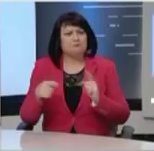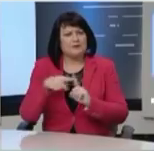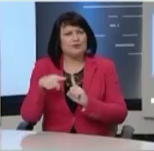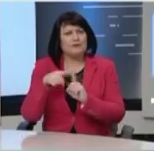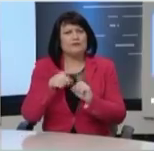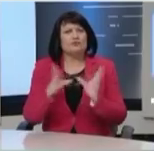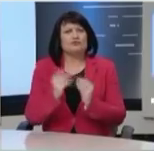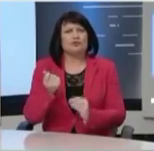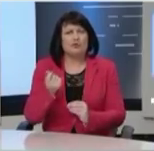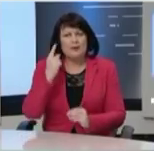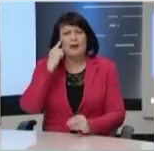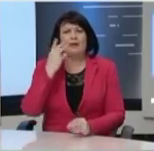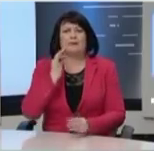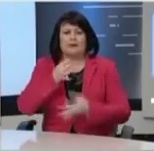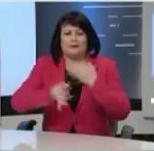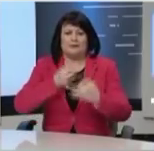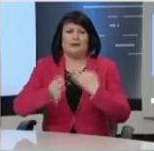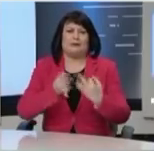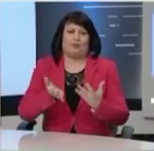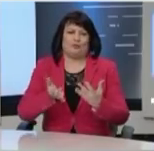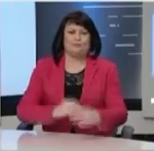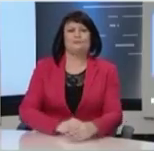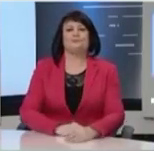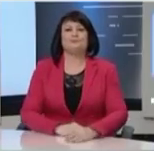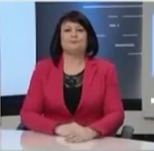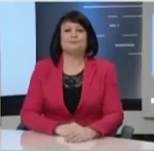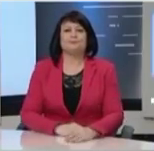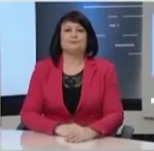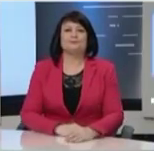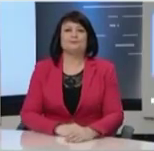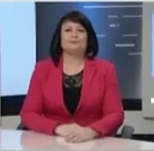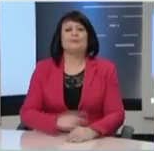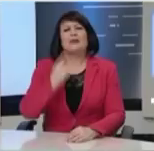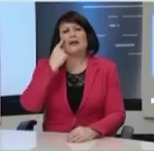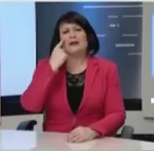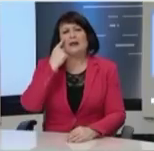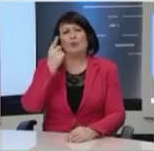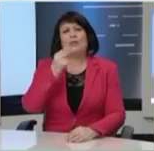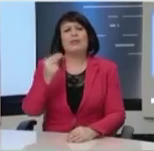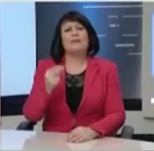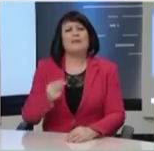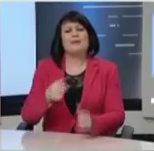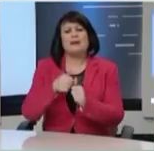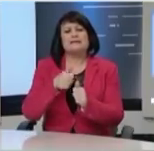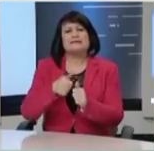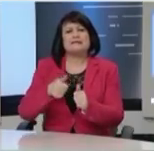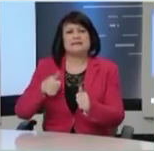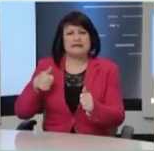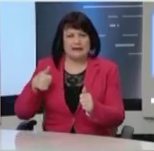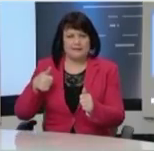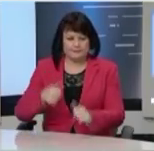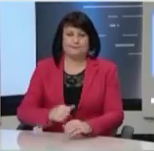στην οικονομία, στην ελληνική οικονομία. Ας πάρουμε τα πράγματα με τη σειρά λοιπόν και